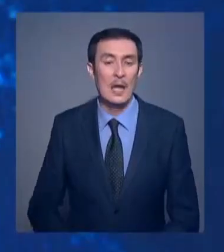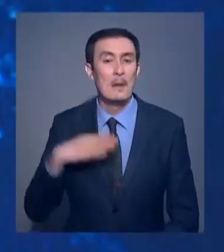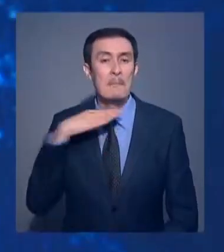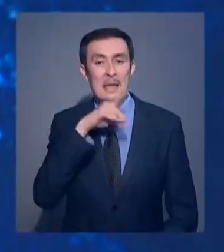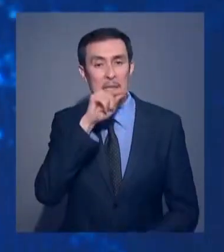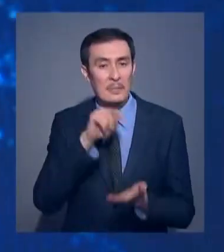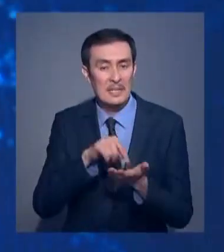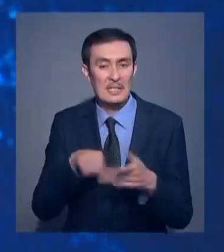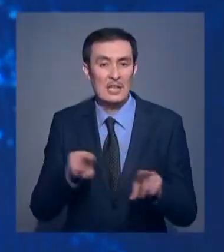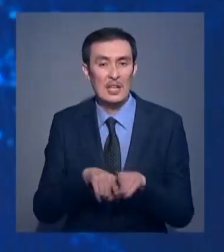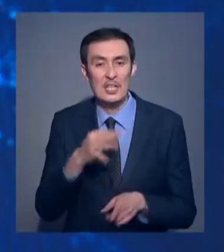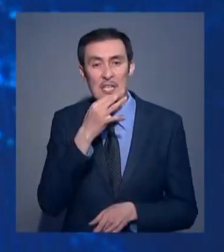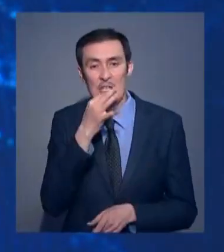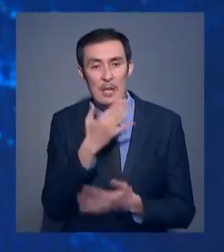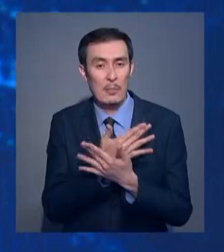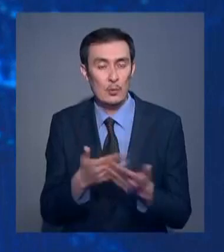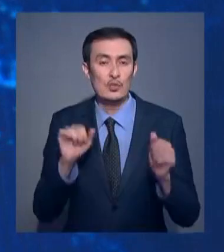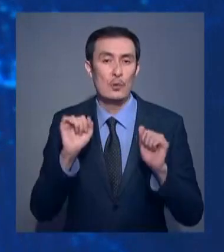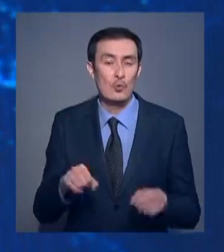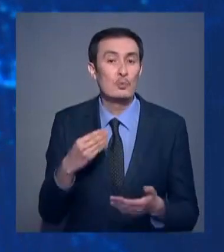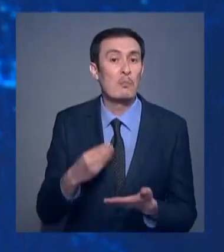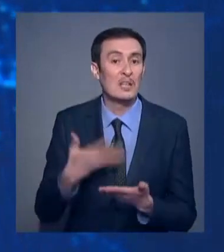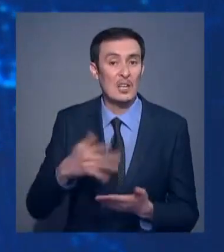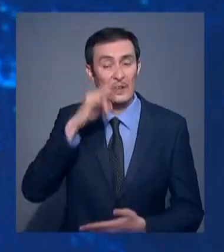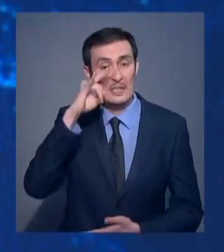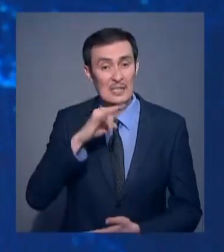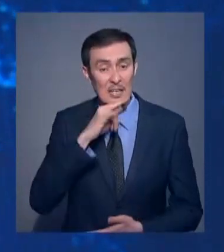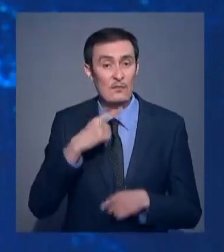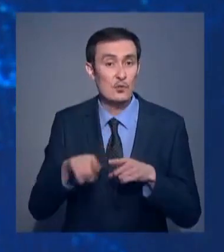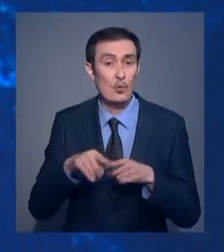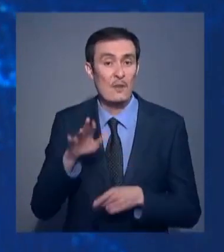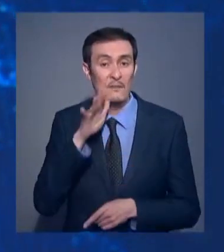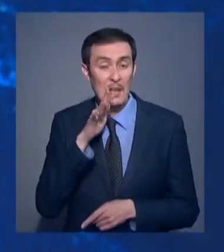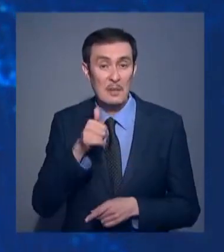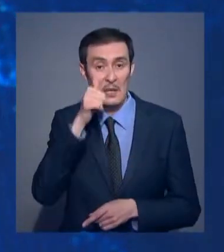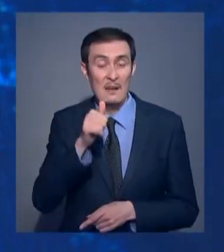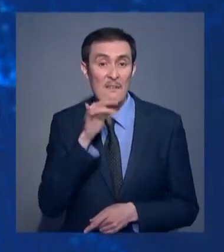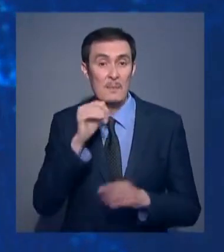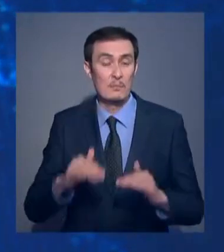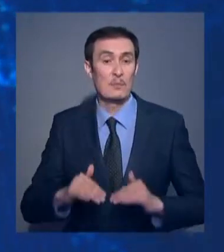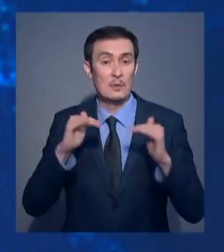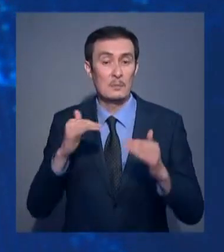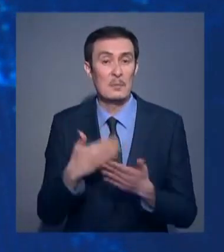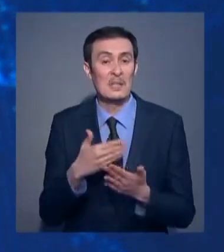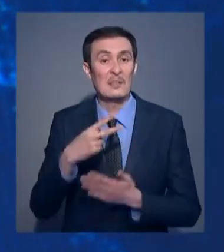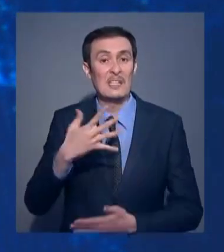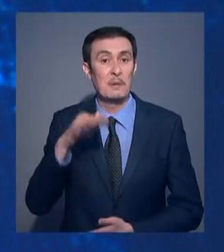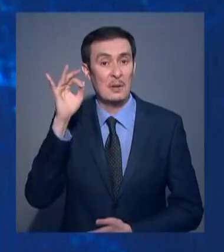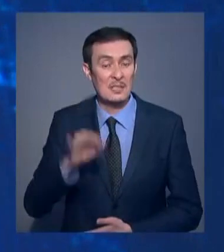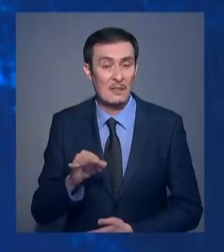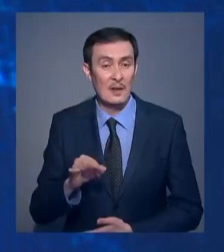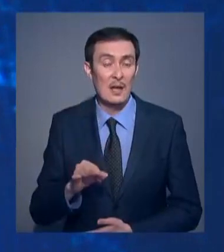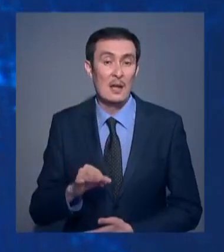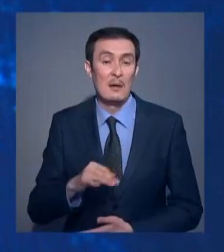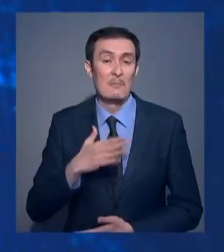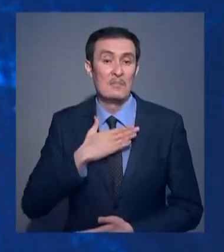Мясо, птица, а также яичная продукция могут подорожать в Казахстане. В ближайшие месяцы цены вырастут примерно на четверть.